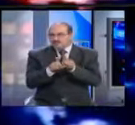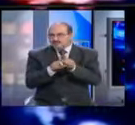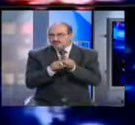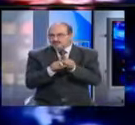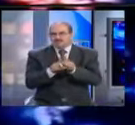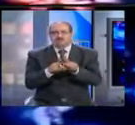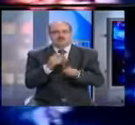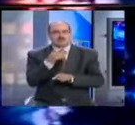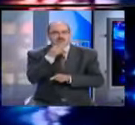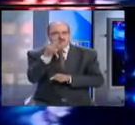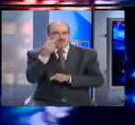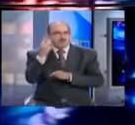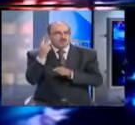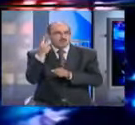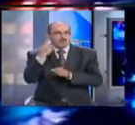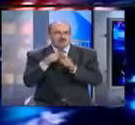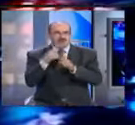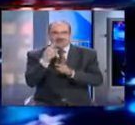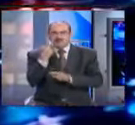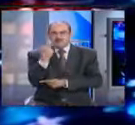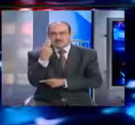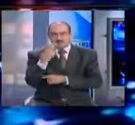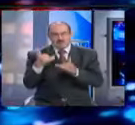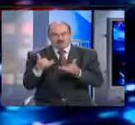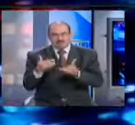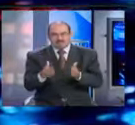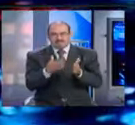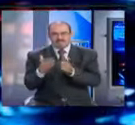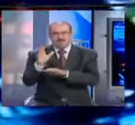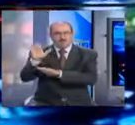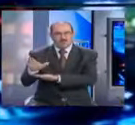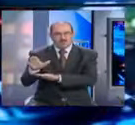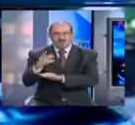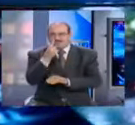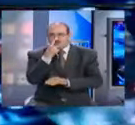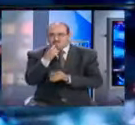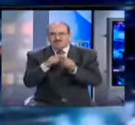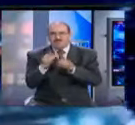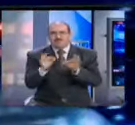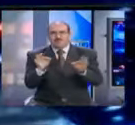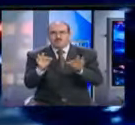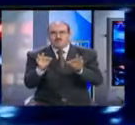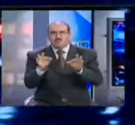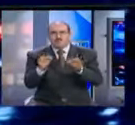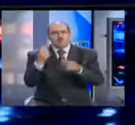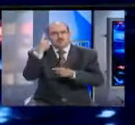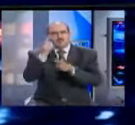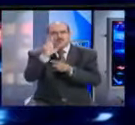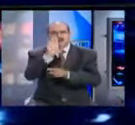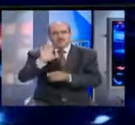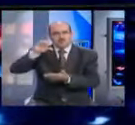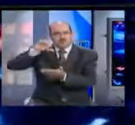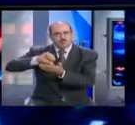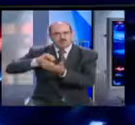كما عهد عن الجامعة الجزائرية. المحافظة على الطابع العلمي والتكنولوجي الصرف للقطب